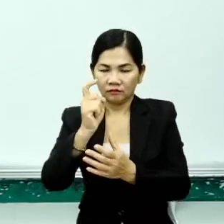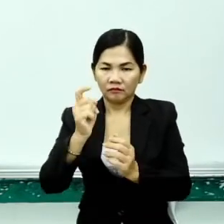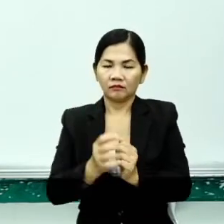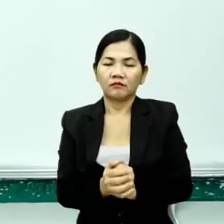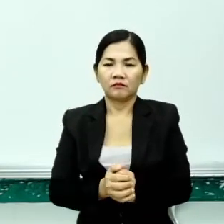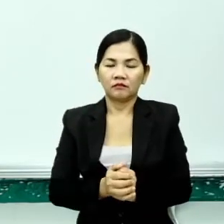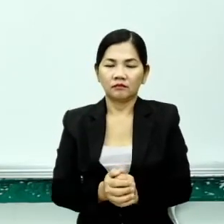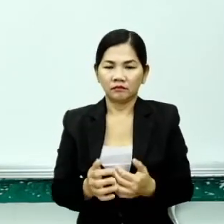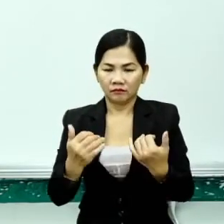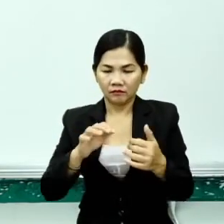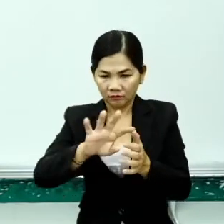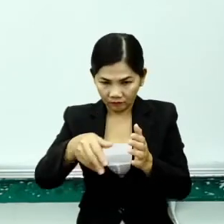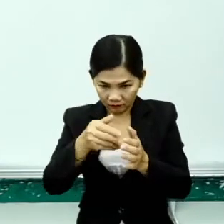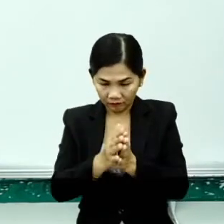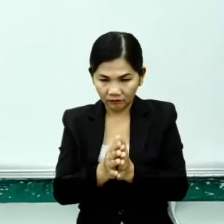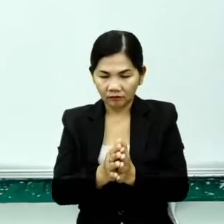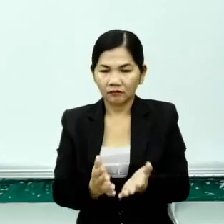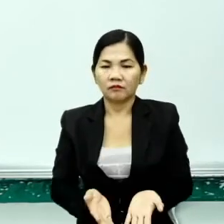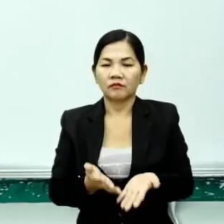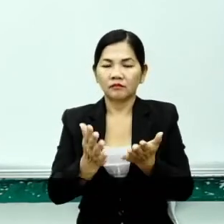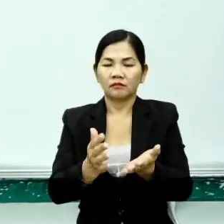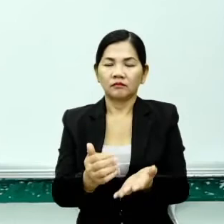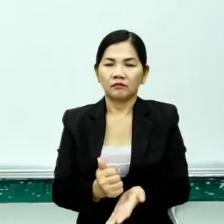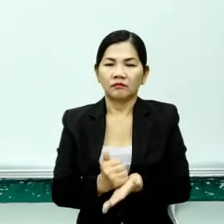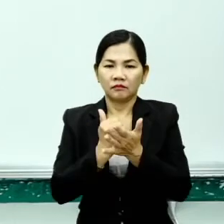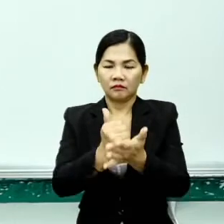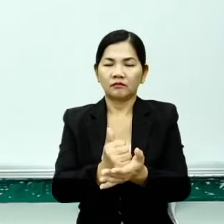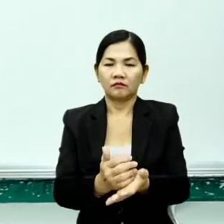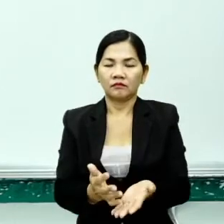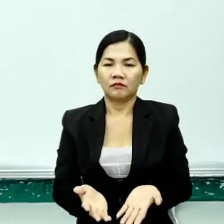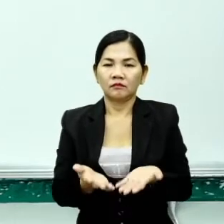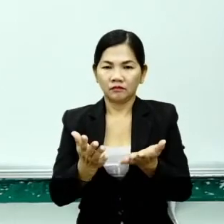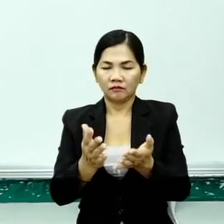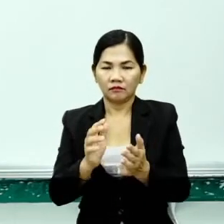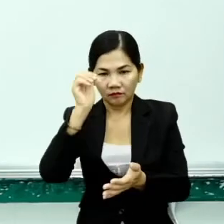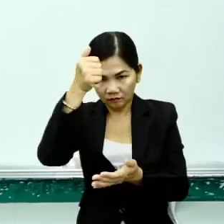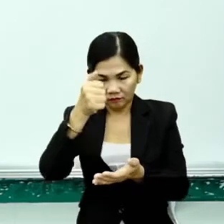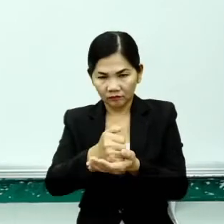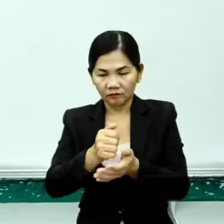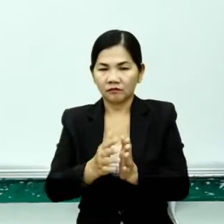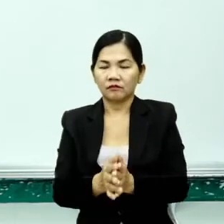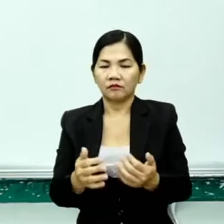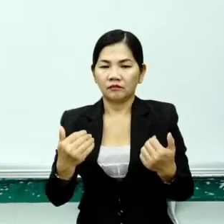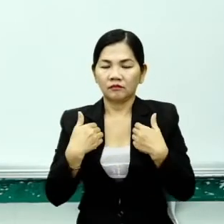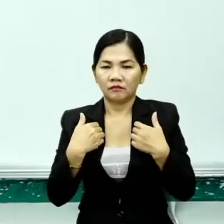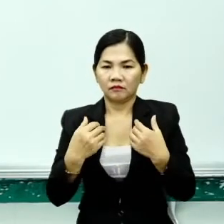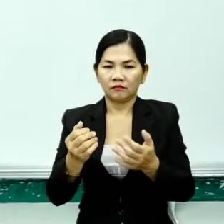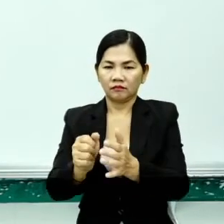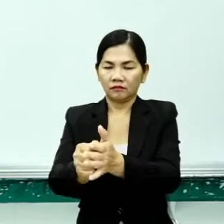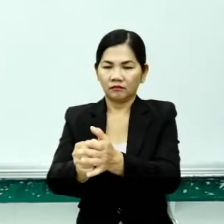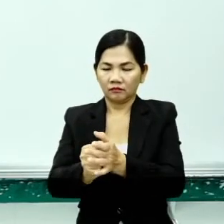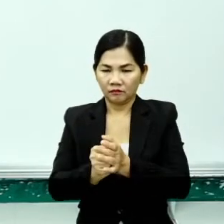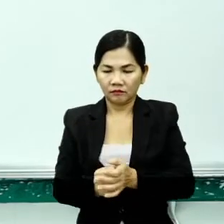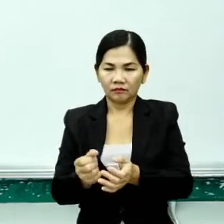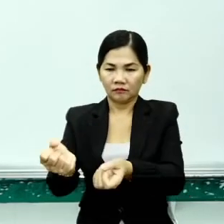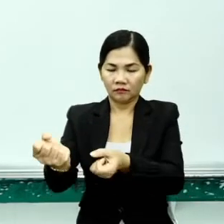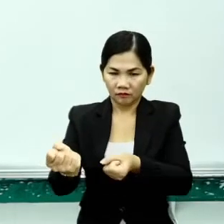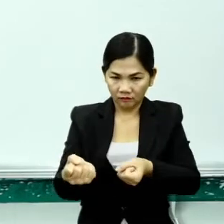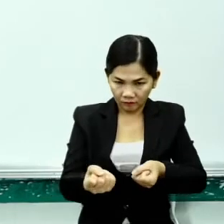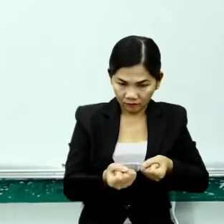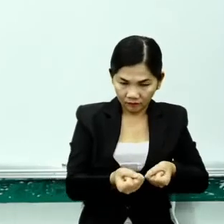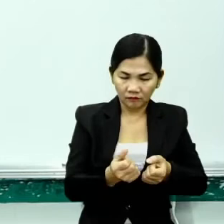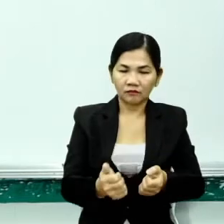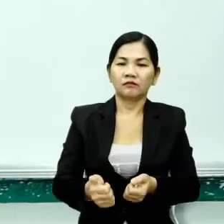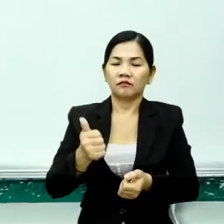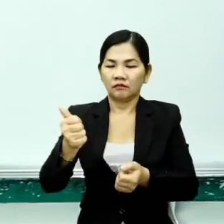con chàng ở con cha ta bắt đầu vậy thì tới con cha chẳng con thà bắt đầu chỉ cầm lắng cha ô tiền nè con nhé